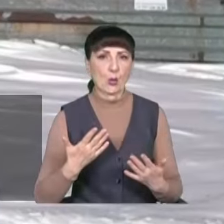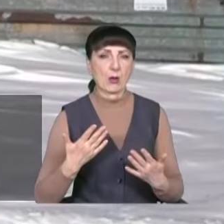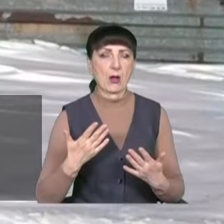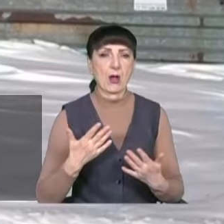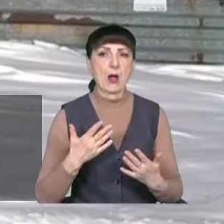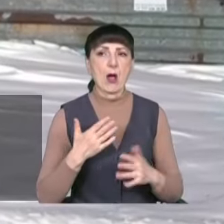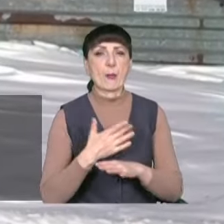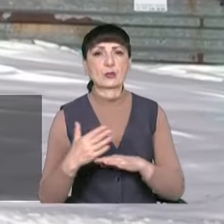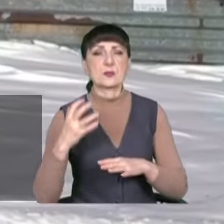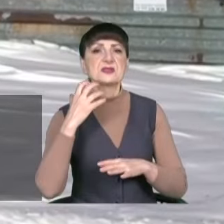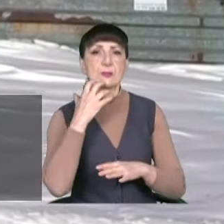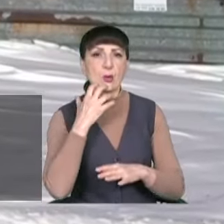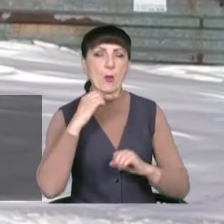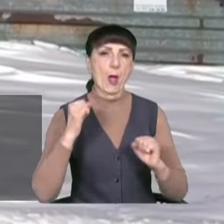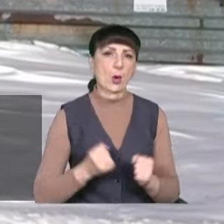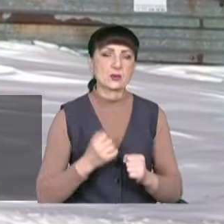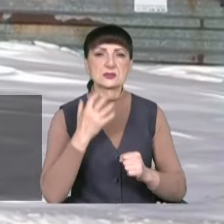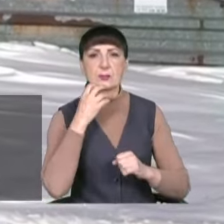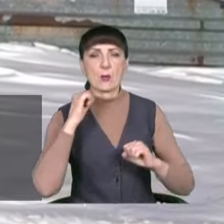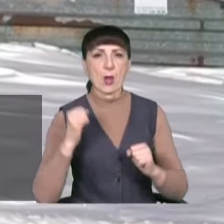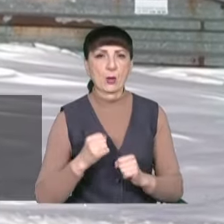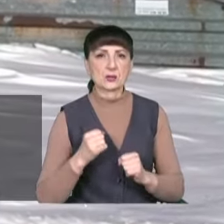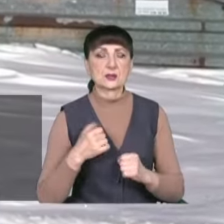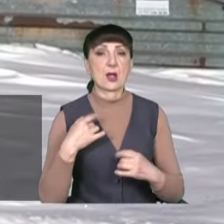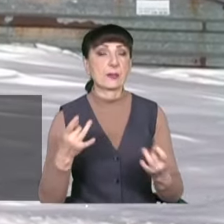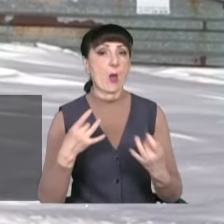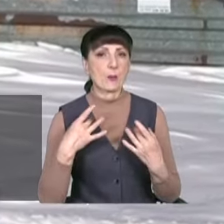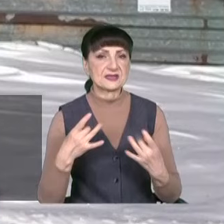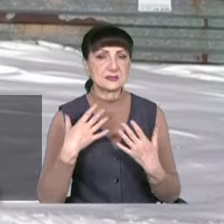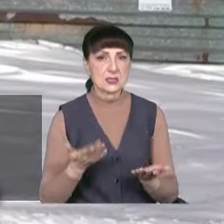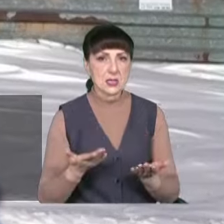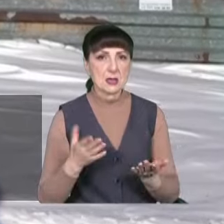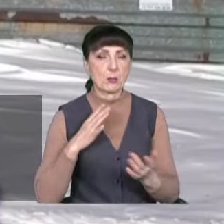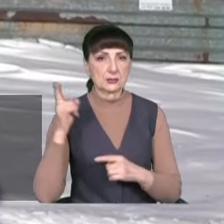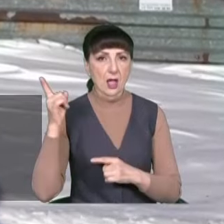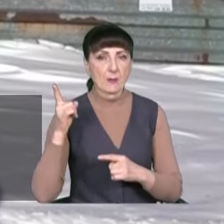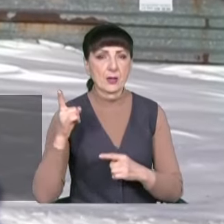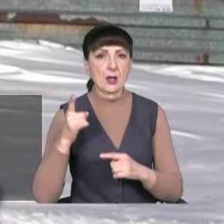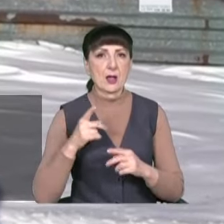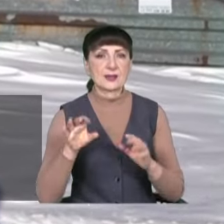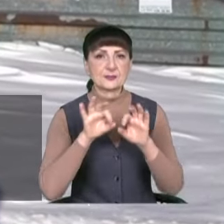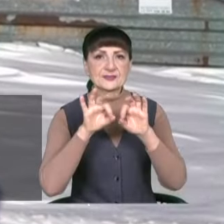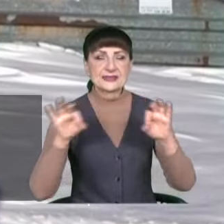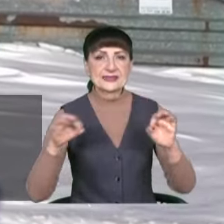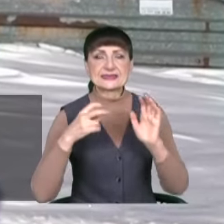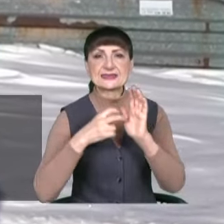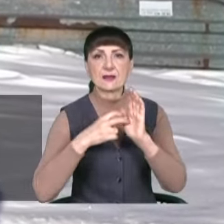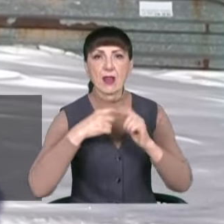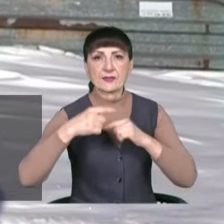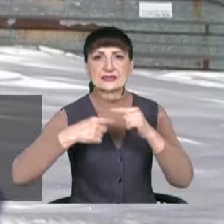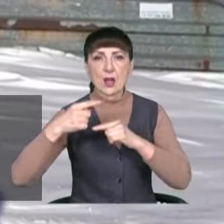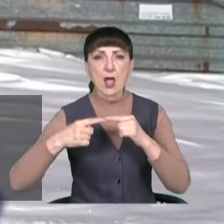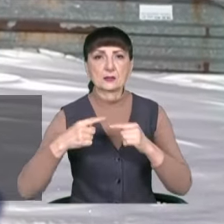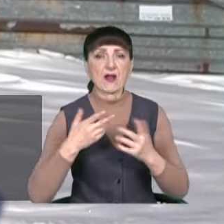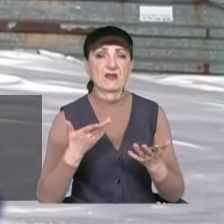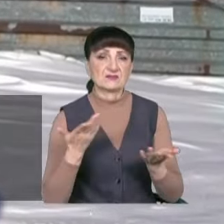то потом тепло, то мороз. Как мне объяснили, вот эти изоляторы, они стеклянные, они не выдерживают